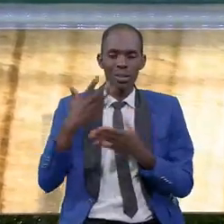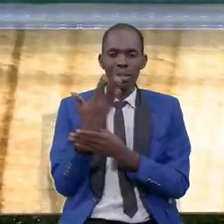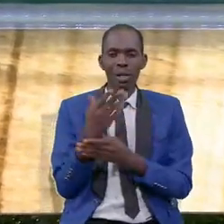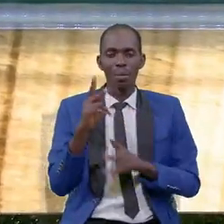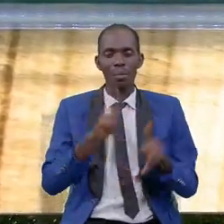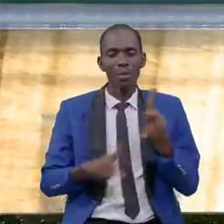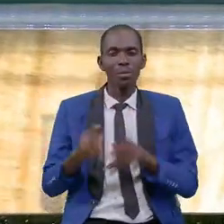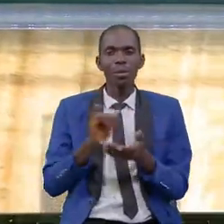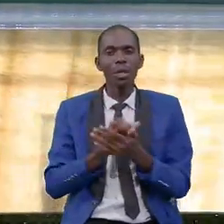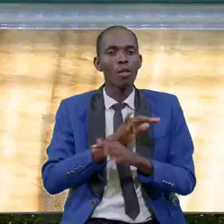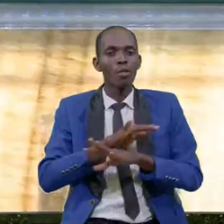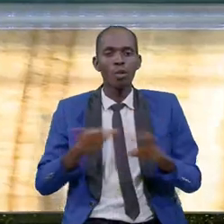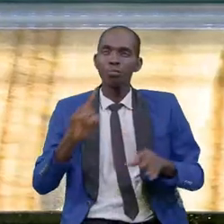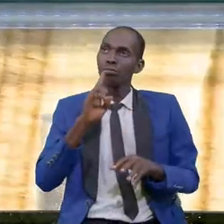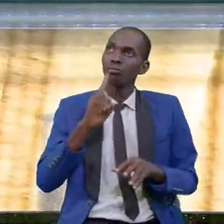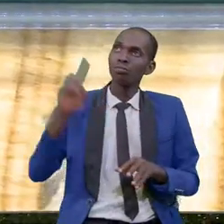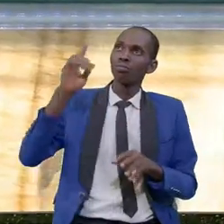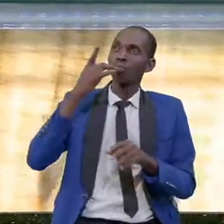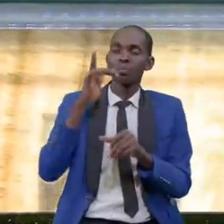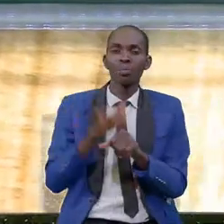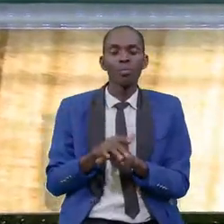les gens qui ne lient pas,